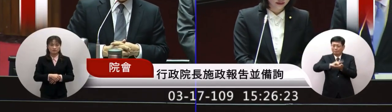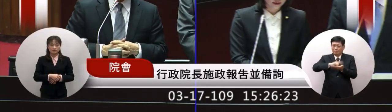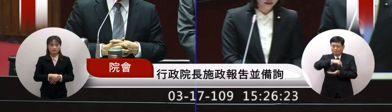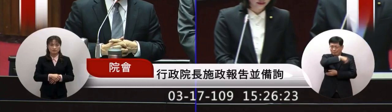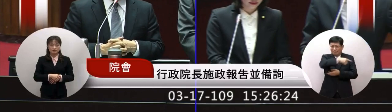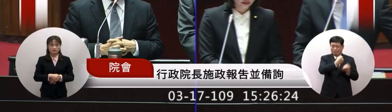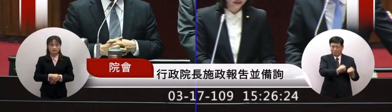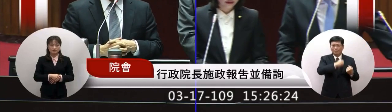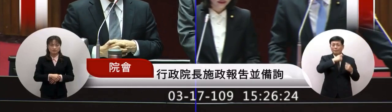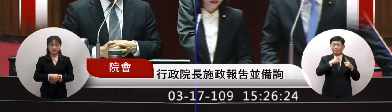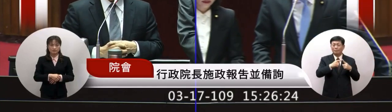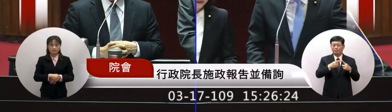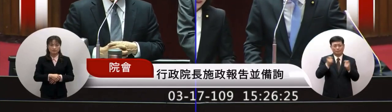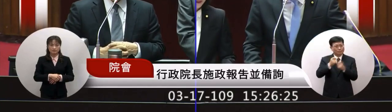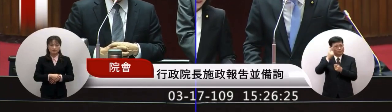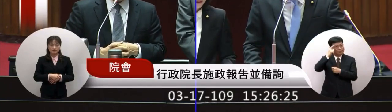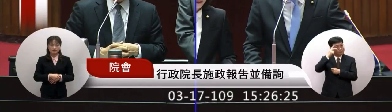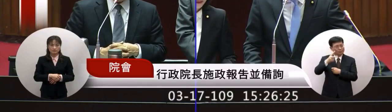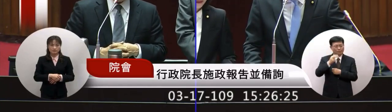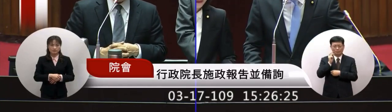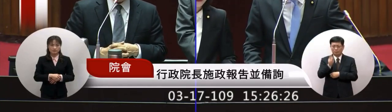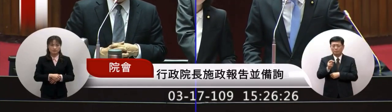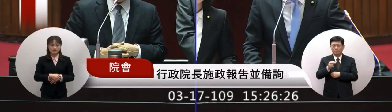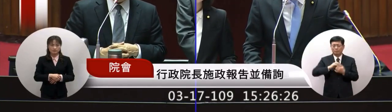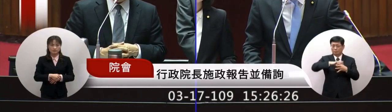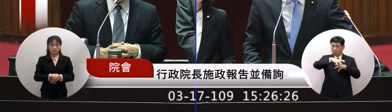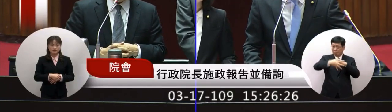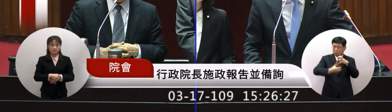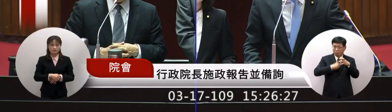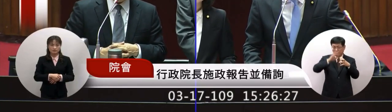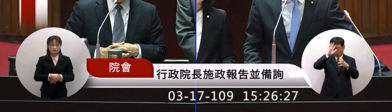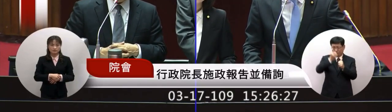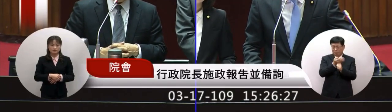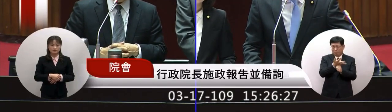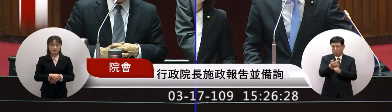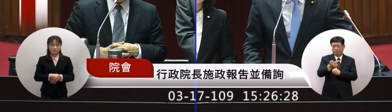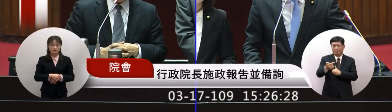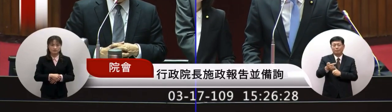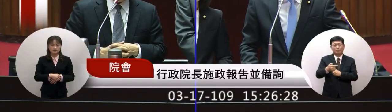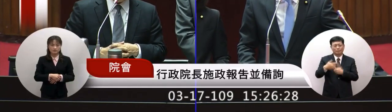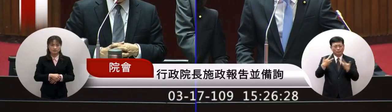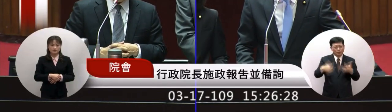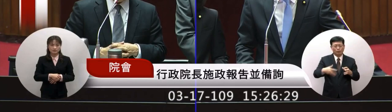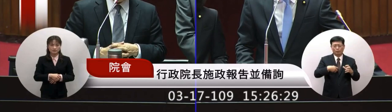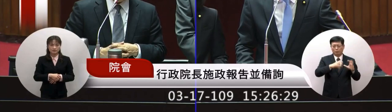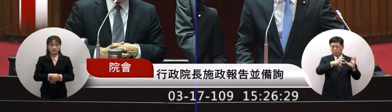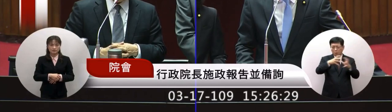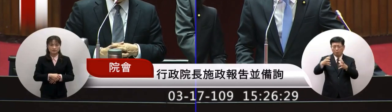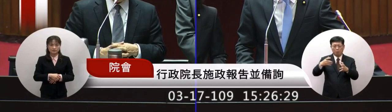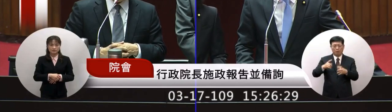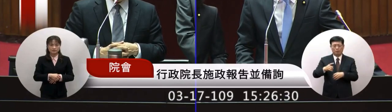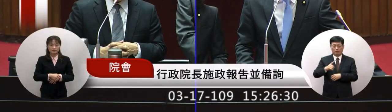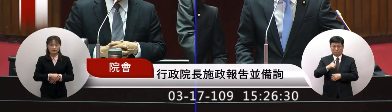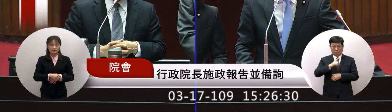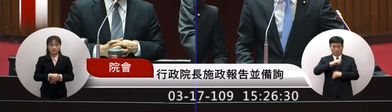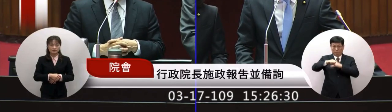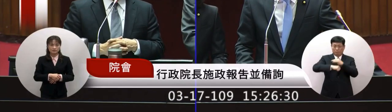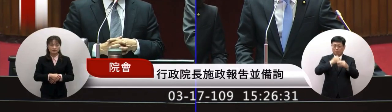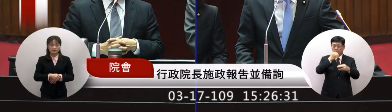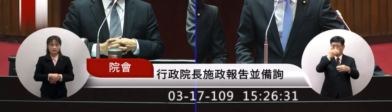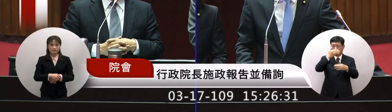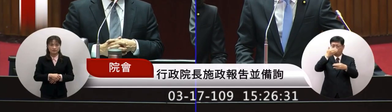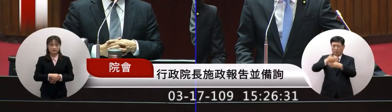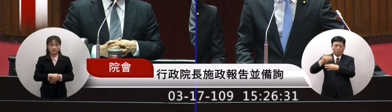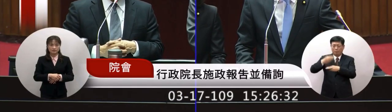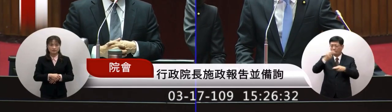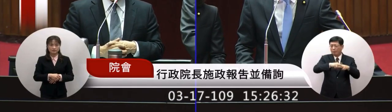人之外，这两天我们看到全球疫情扩散，很多国家都在关闭他们的 border。我们